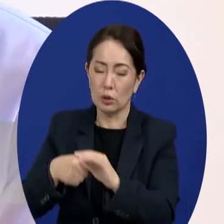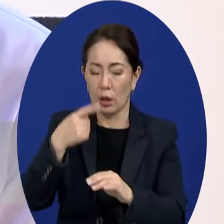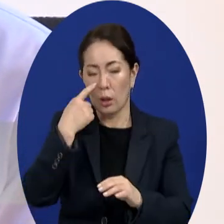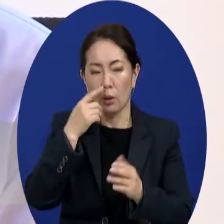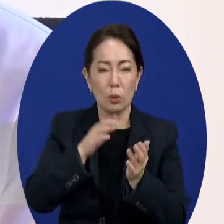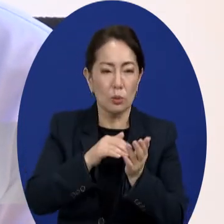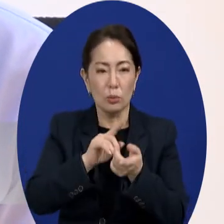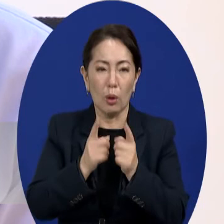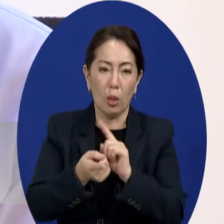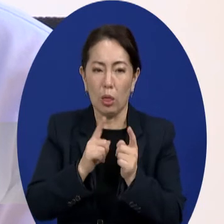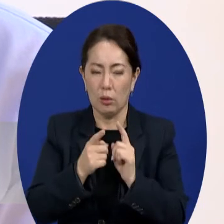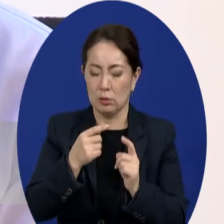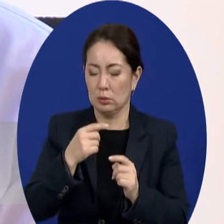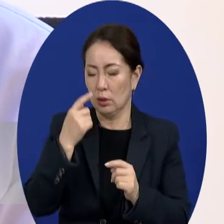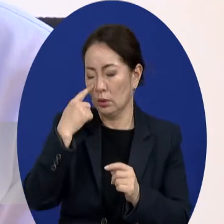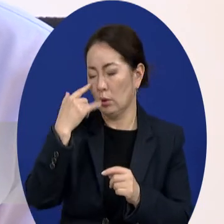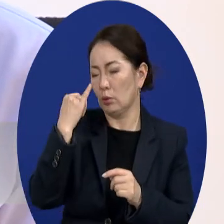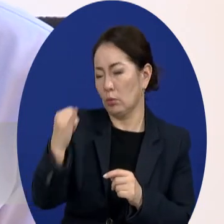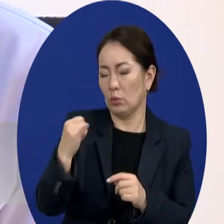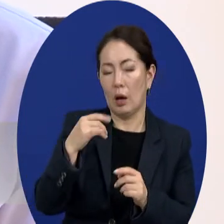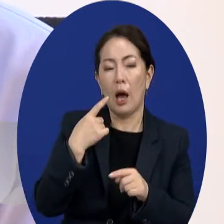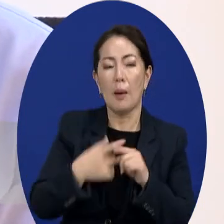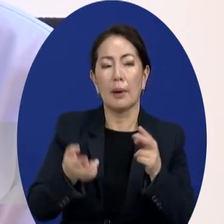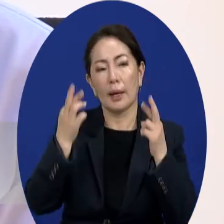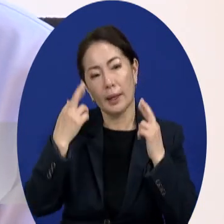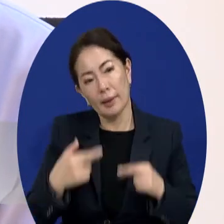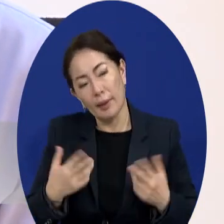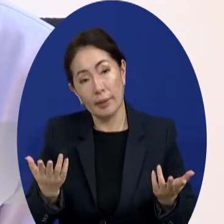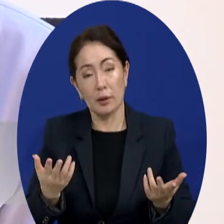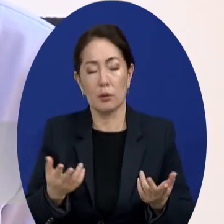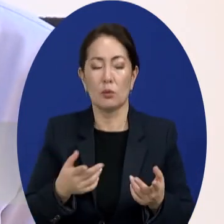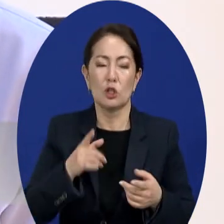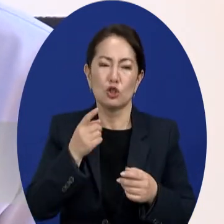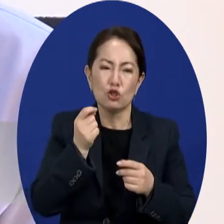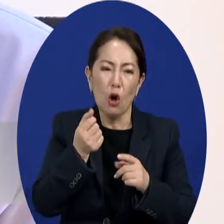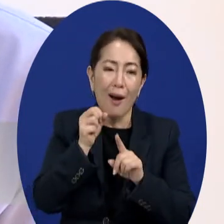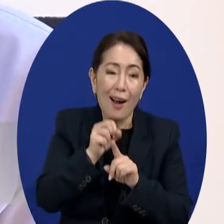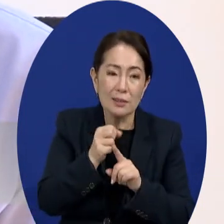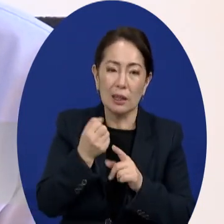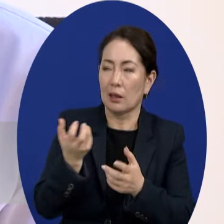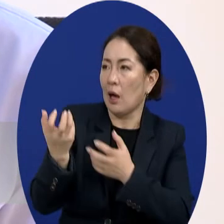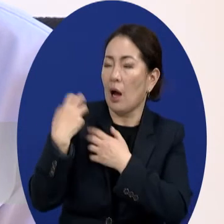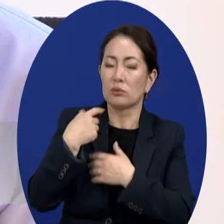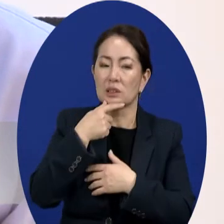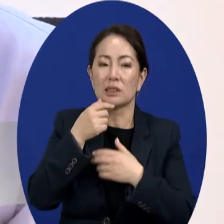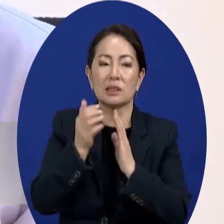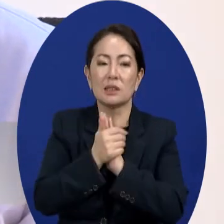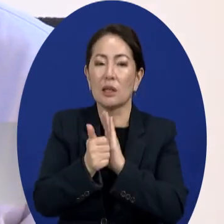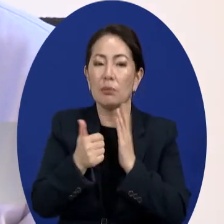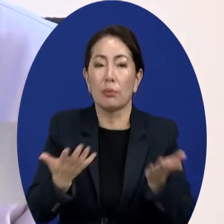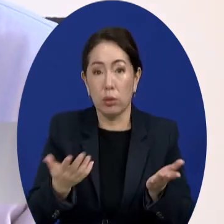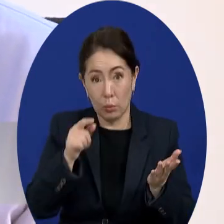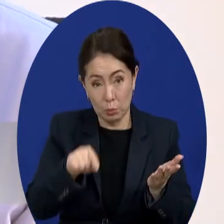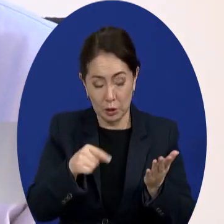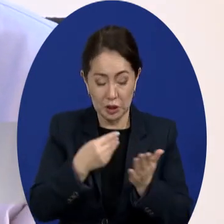мөчлөг нь алдагдах, нойрондоо муу холлох, амархан ядарч суйлдсан, суйлдах, за баг зэргийн ачааллагдах чадваргүй болох гэх мэт юм ихний ээлжийн